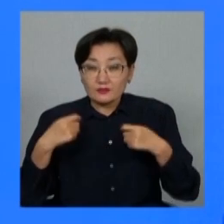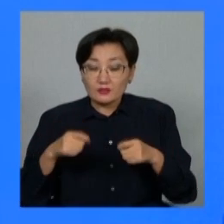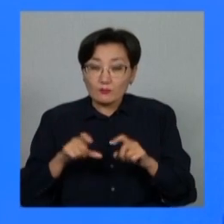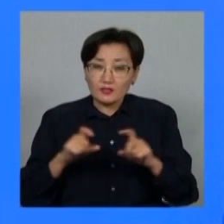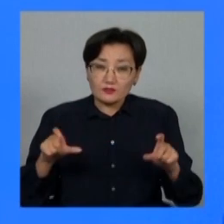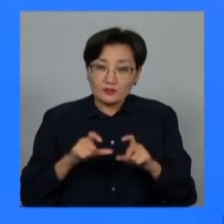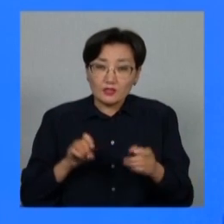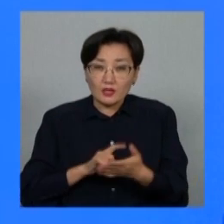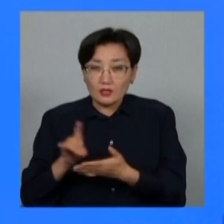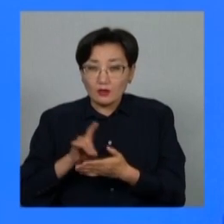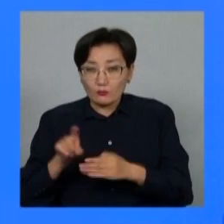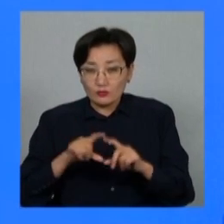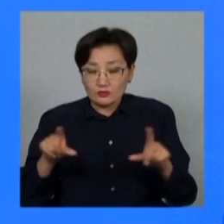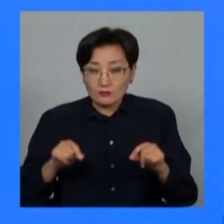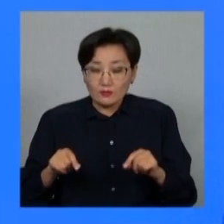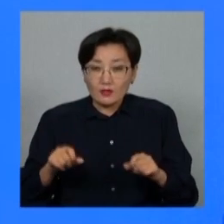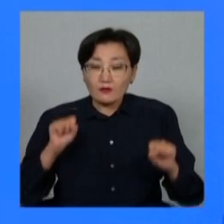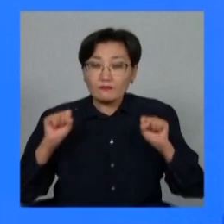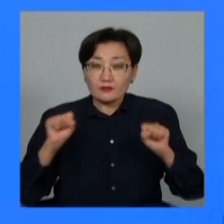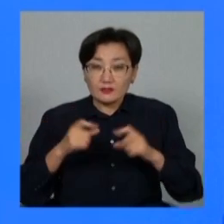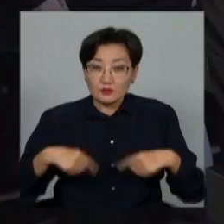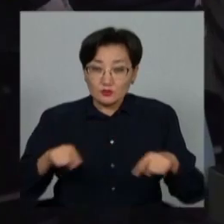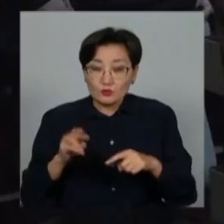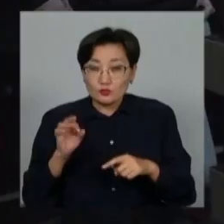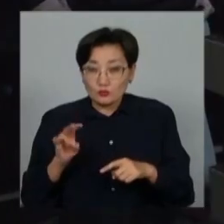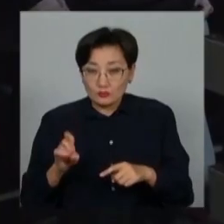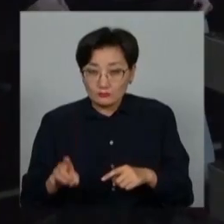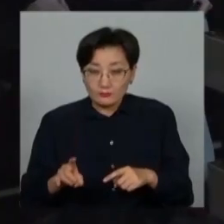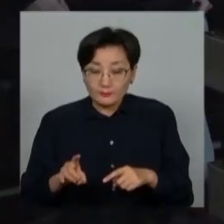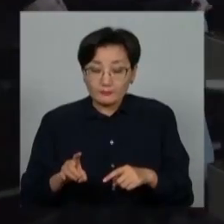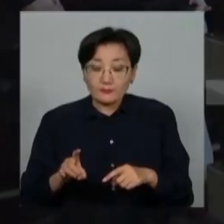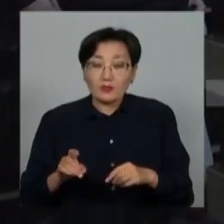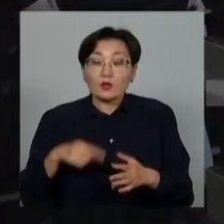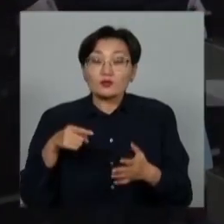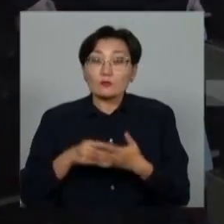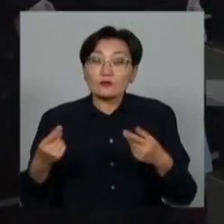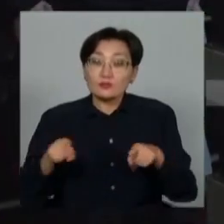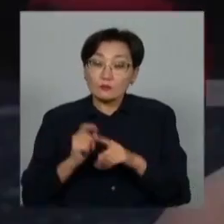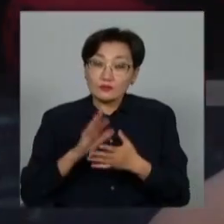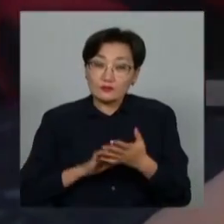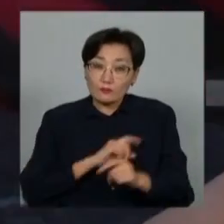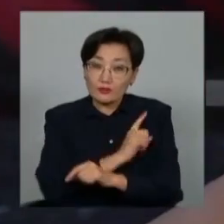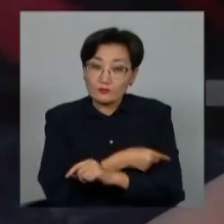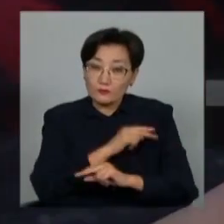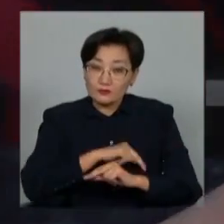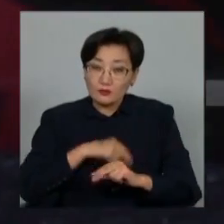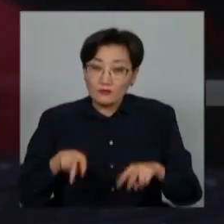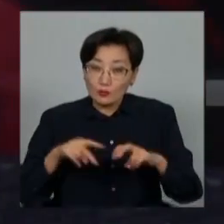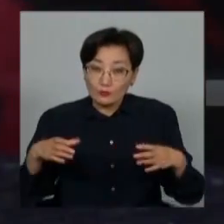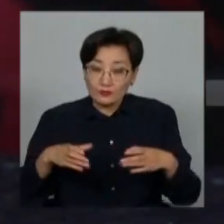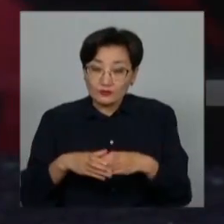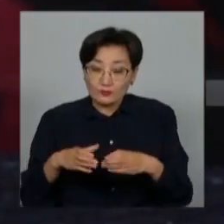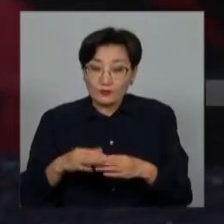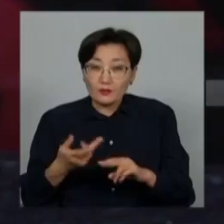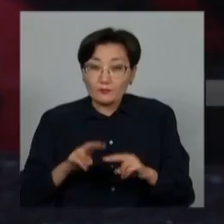эра пор фитнес-центр и рационы в городе также продолжает усиленно работать мониторинговые